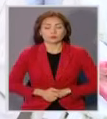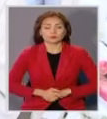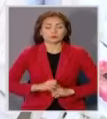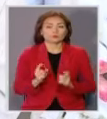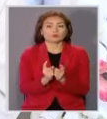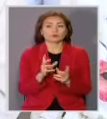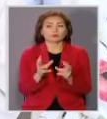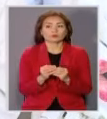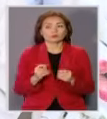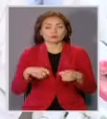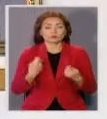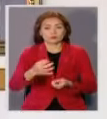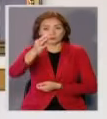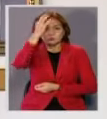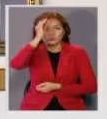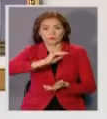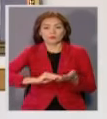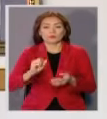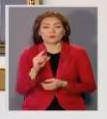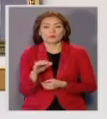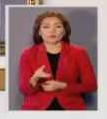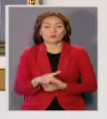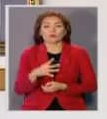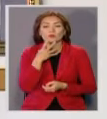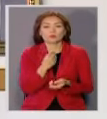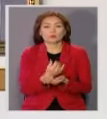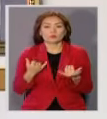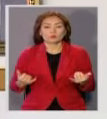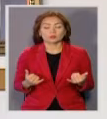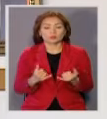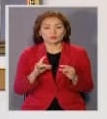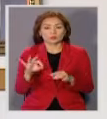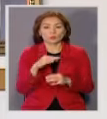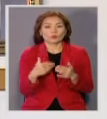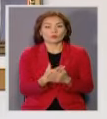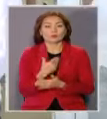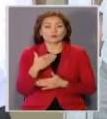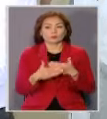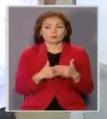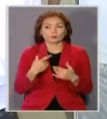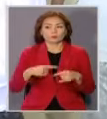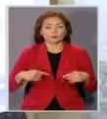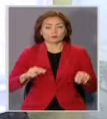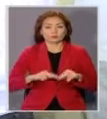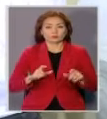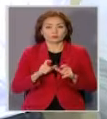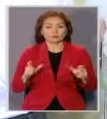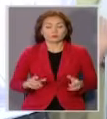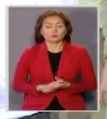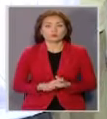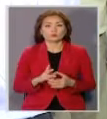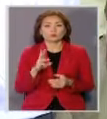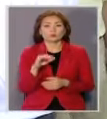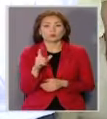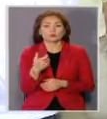встрече потомкам были вручены памятные письма акима района. В свою очередь потомки предложили новую форму нескольким ученикам школы. В школьном